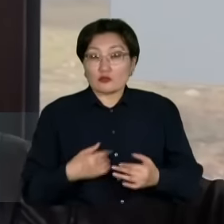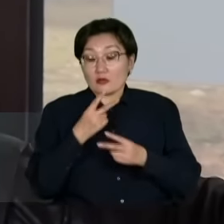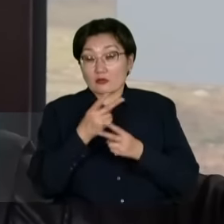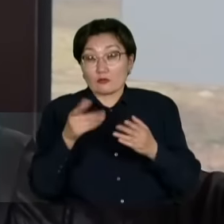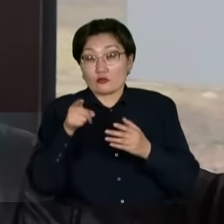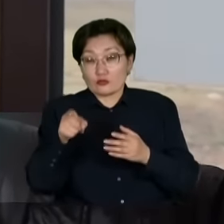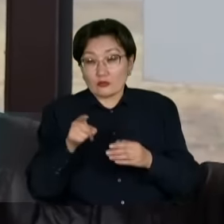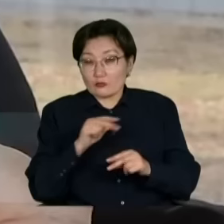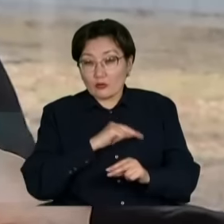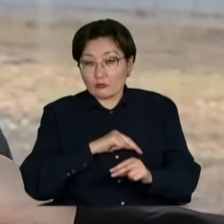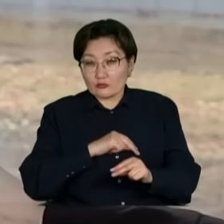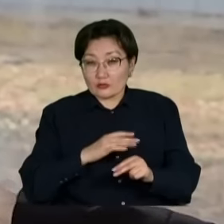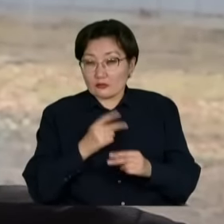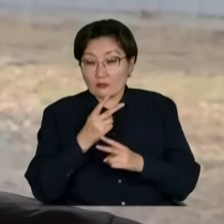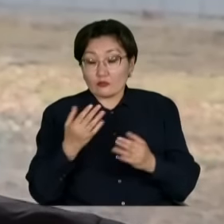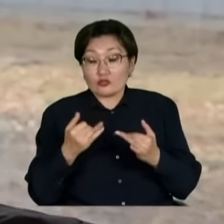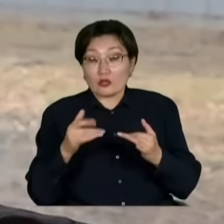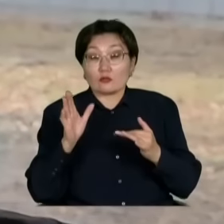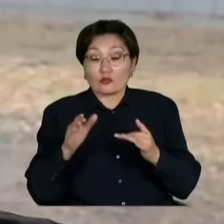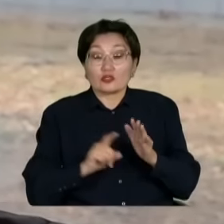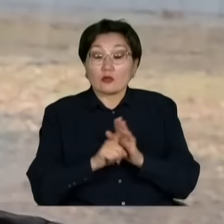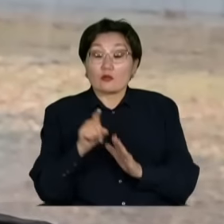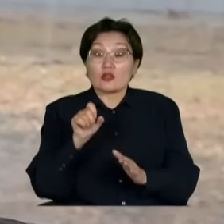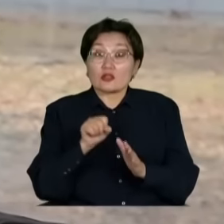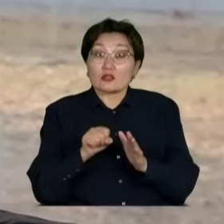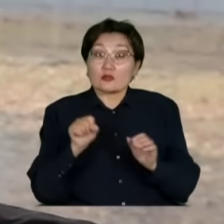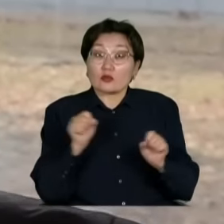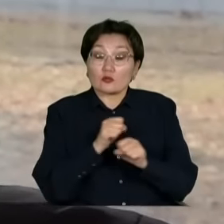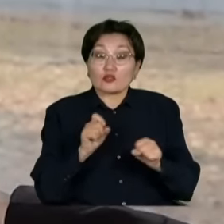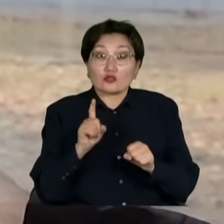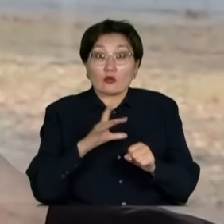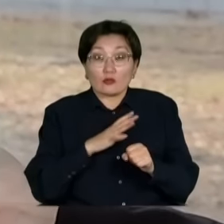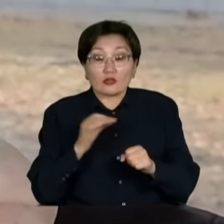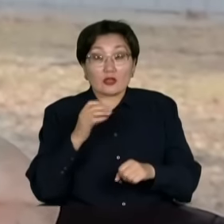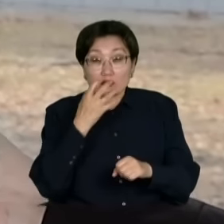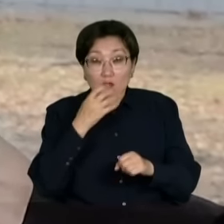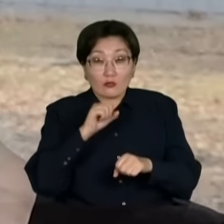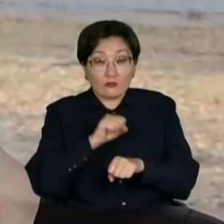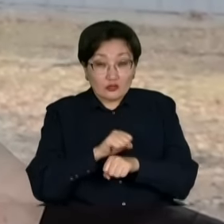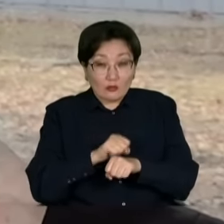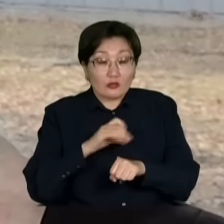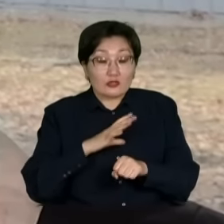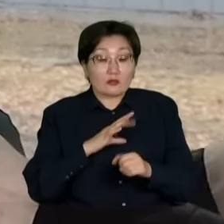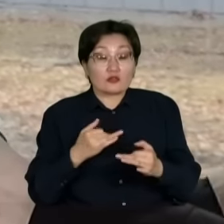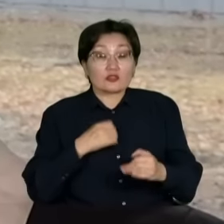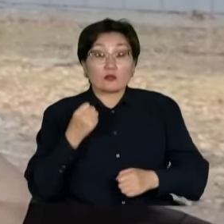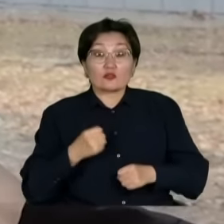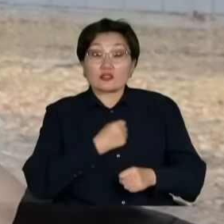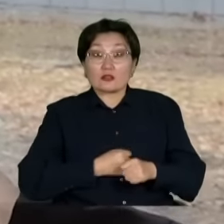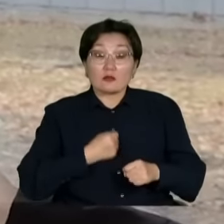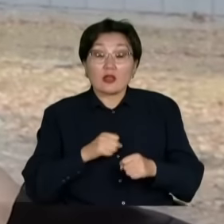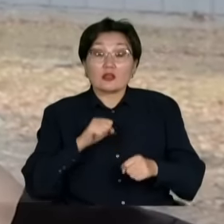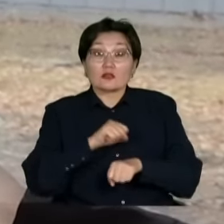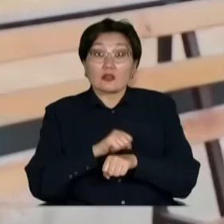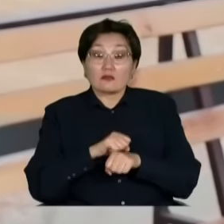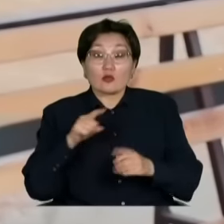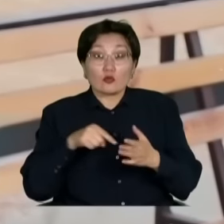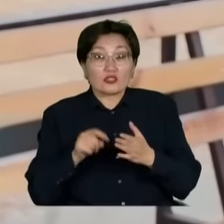видела чтобы она работала сейчас будут холода Желательно чтобы была остановка тёплая меня возмущает что остановки вообще в городе